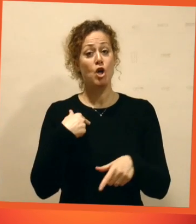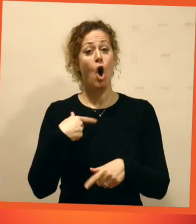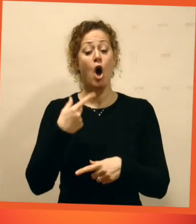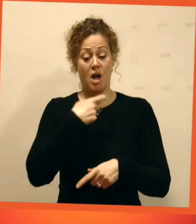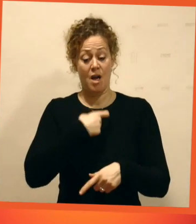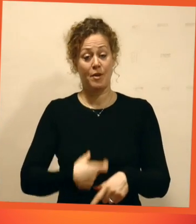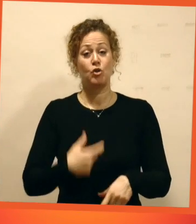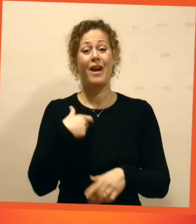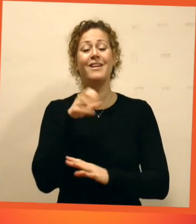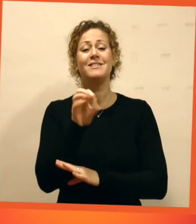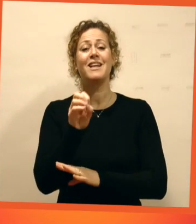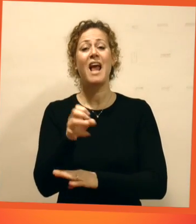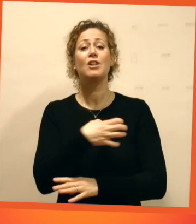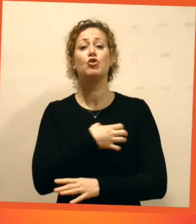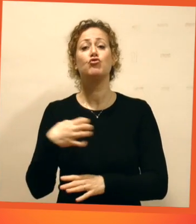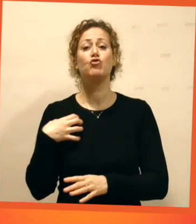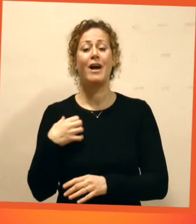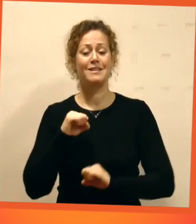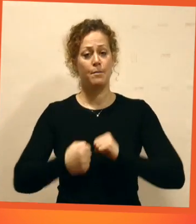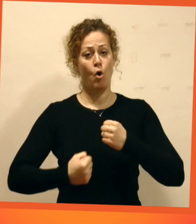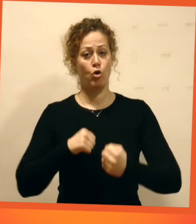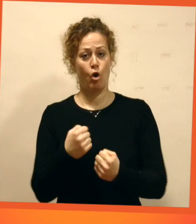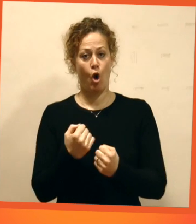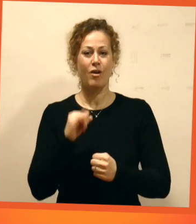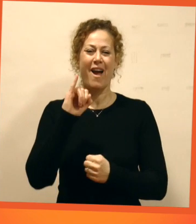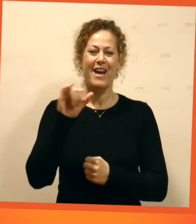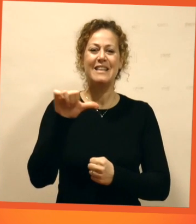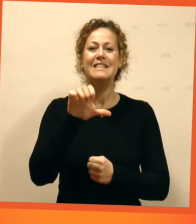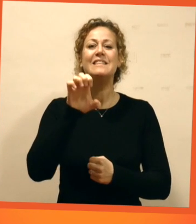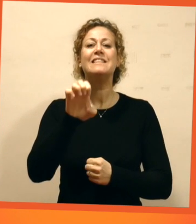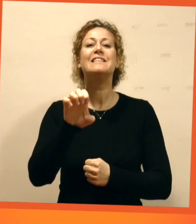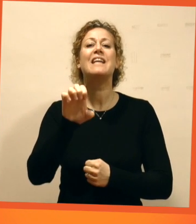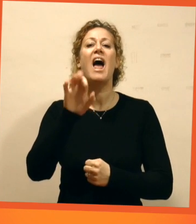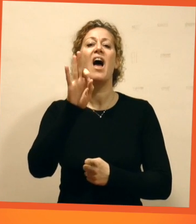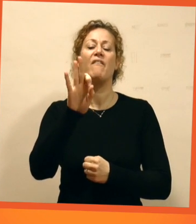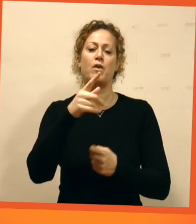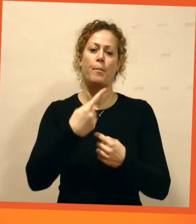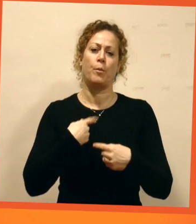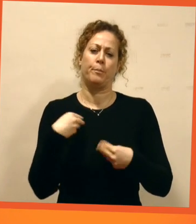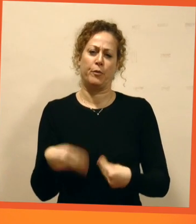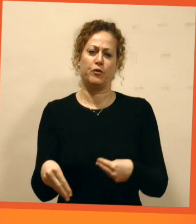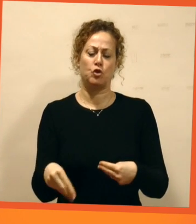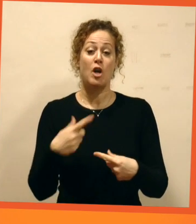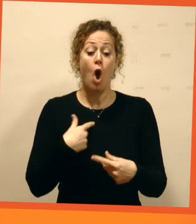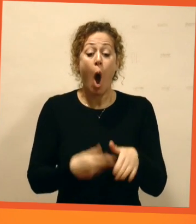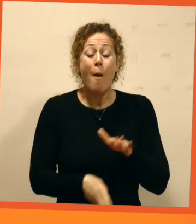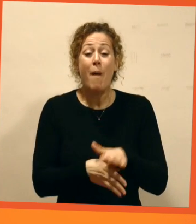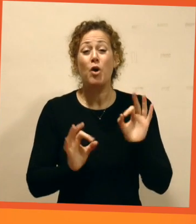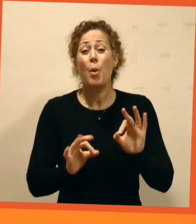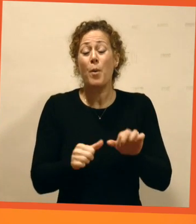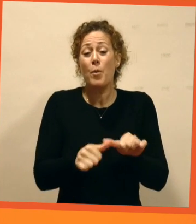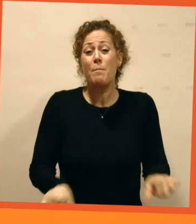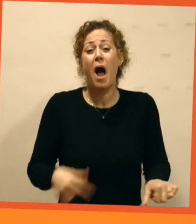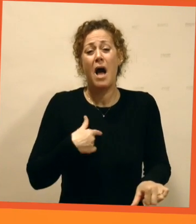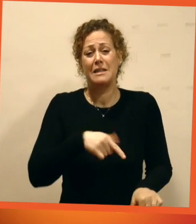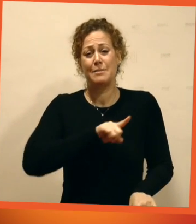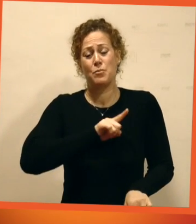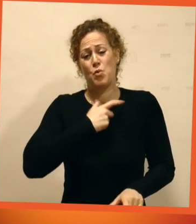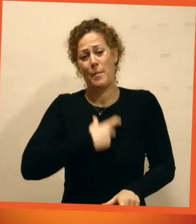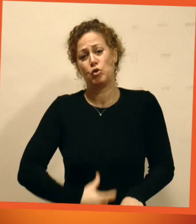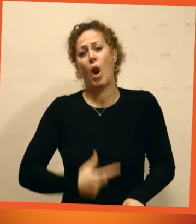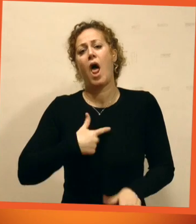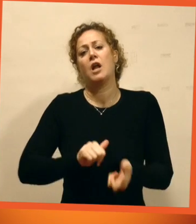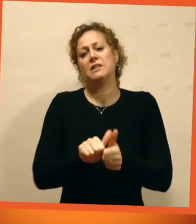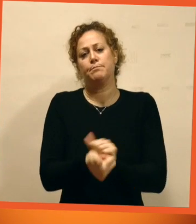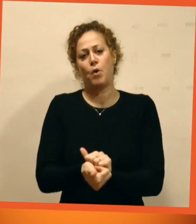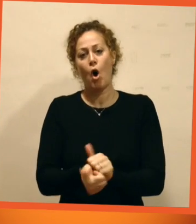motorie, quello che certo. Era l'ISER, quello che è scienze motorie adesso, e arrivo dallo sport. Lo sport purtroppo ora, in